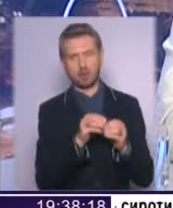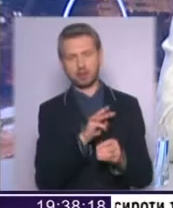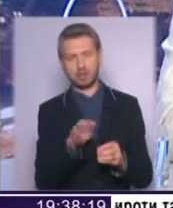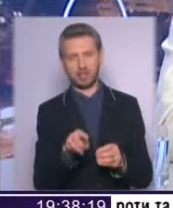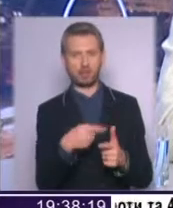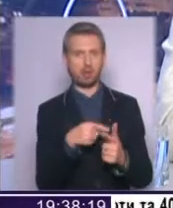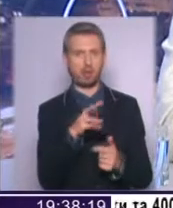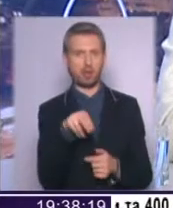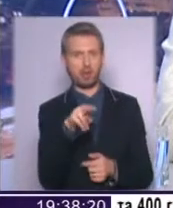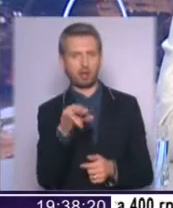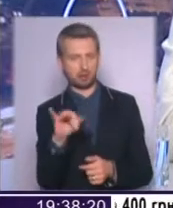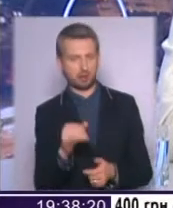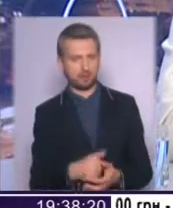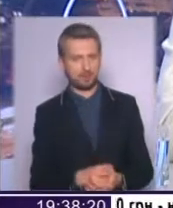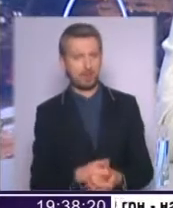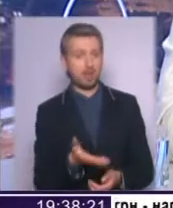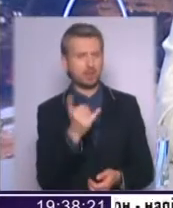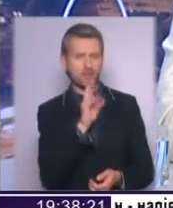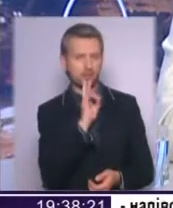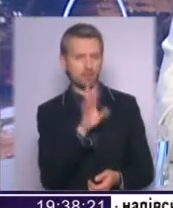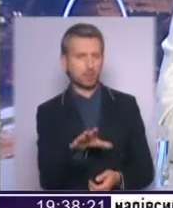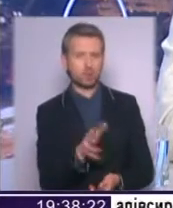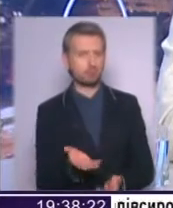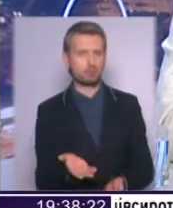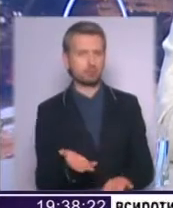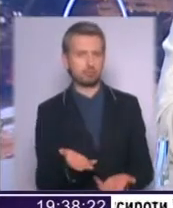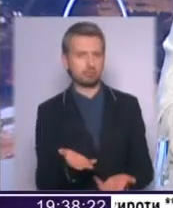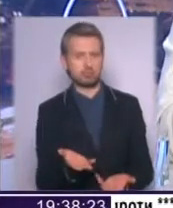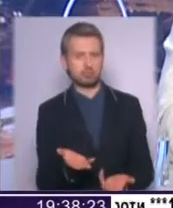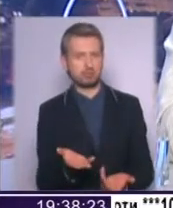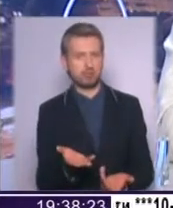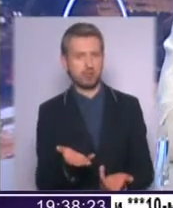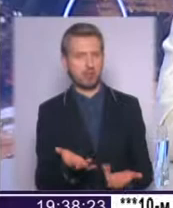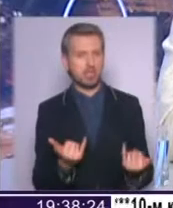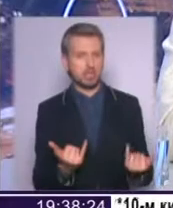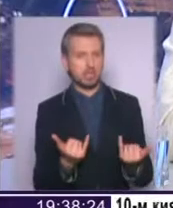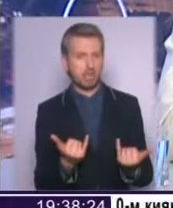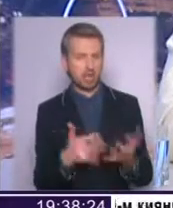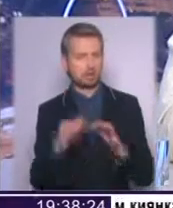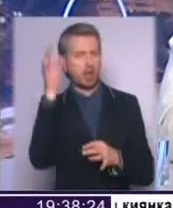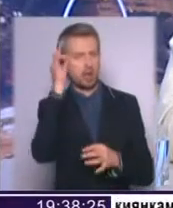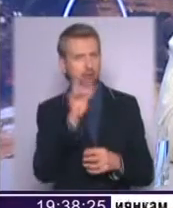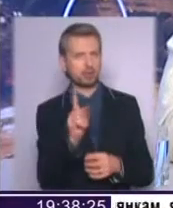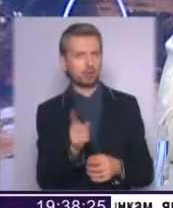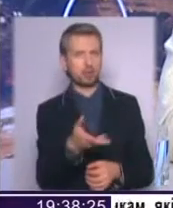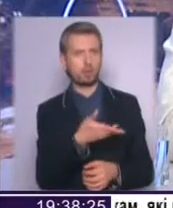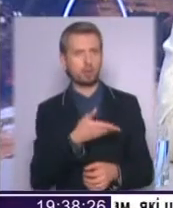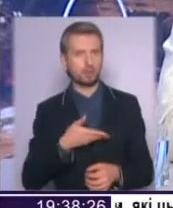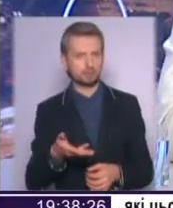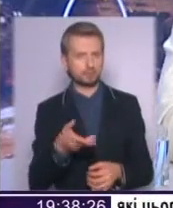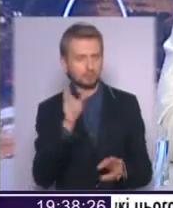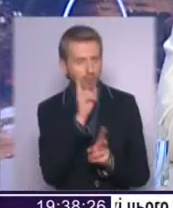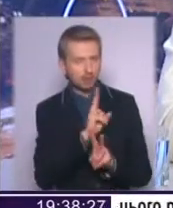мільярди. Тобто, давайте не будемо, кажуть, зараз гадати те, що ми не